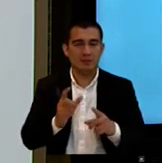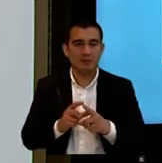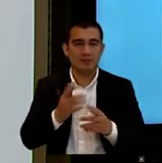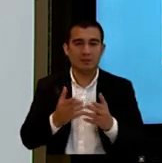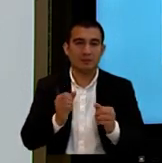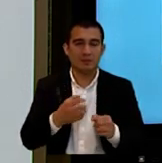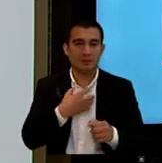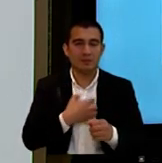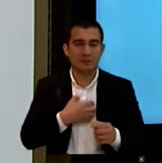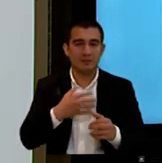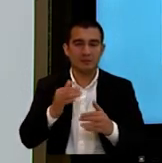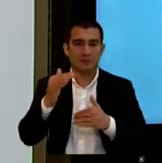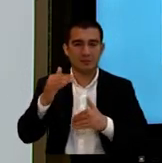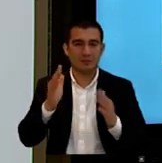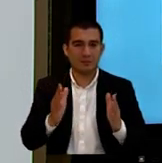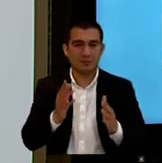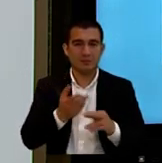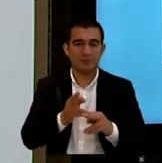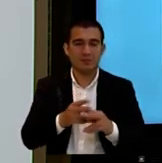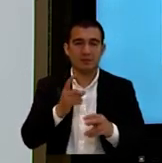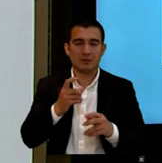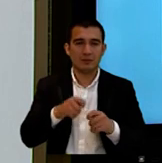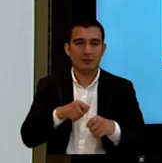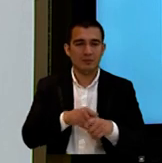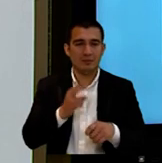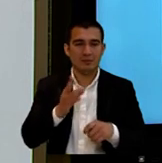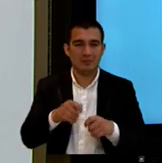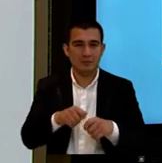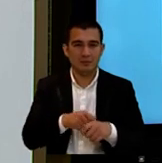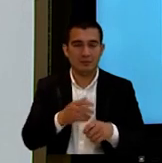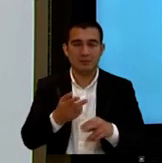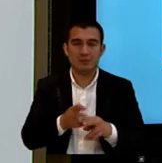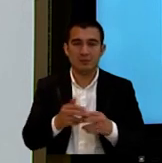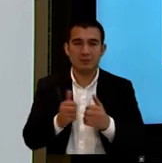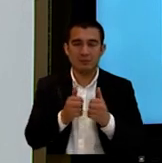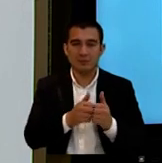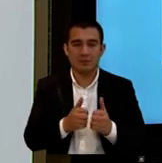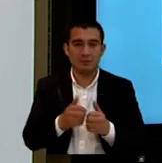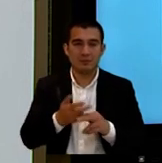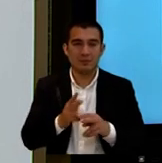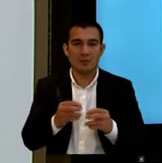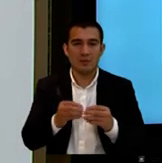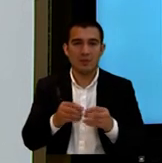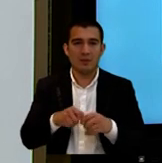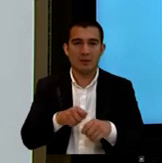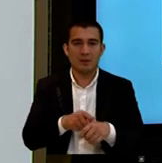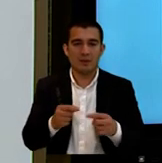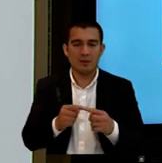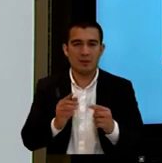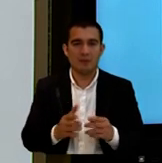Asosi kvadrat, kvadratning yuzi 100 metr kvadratga teng, demak tomoni 10 metrga teng bo'ladi.